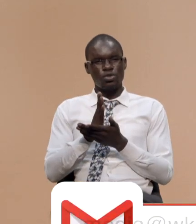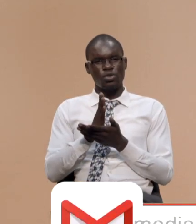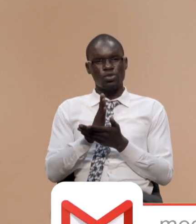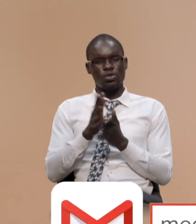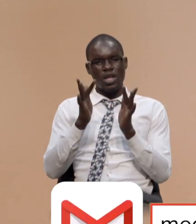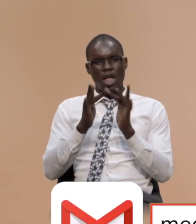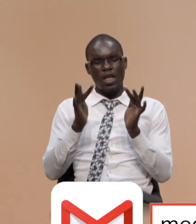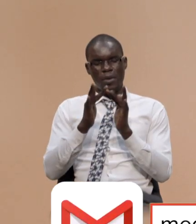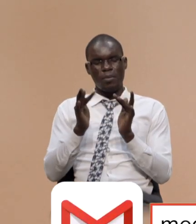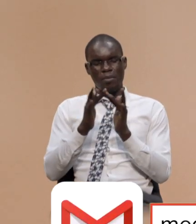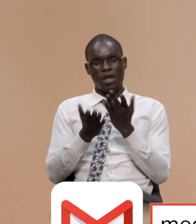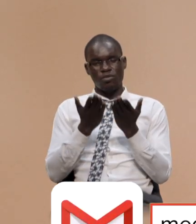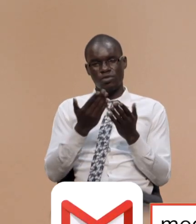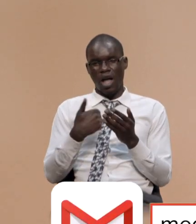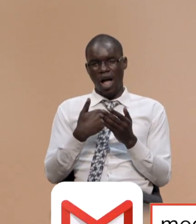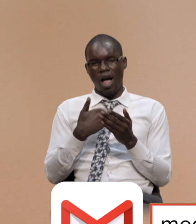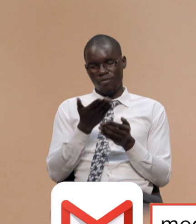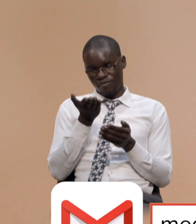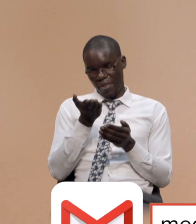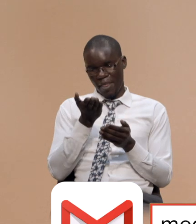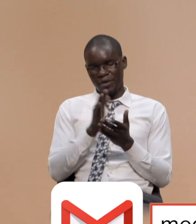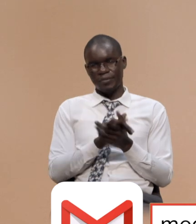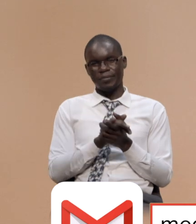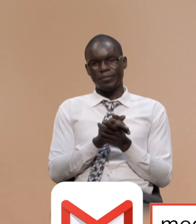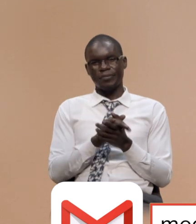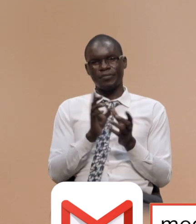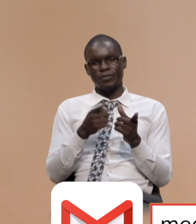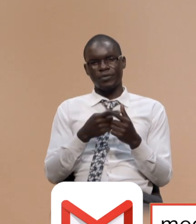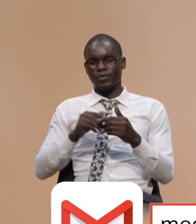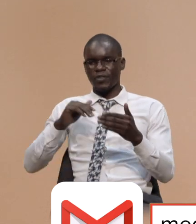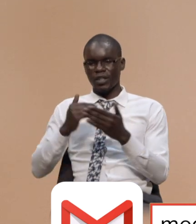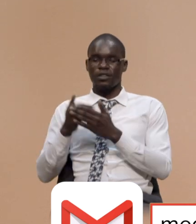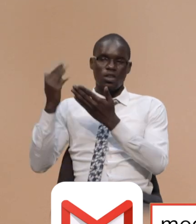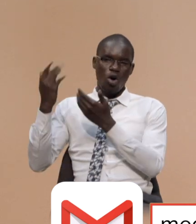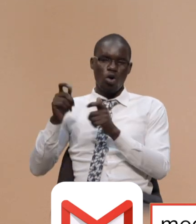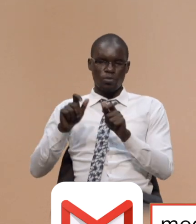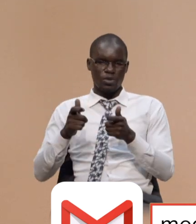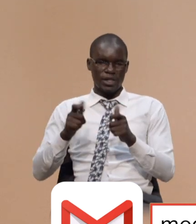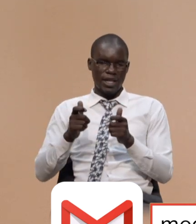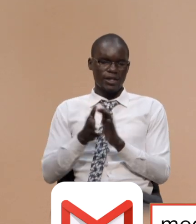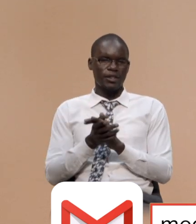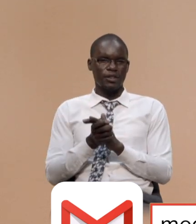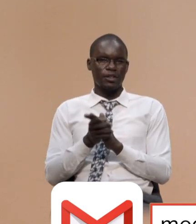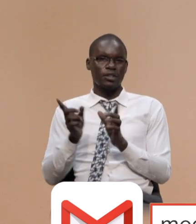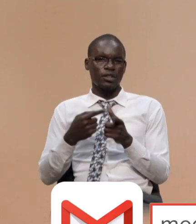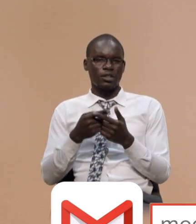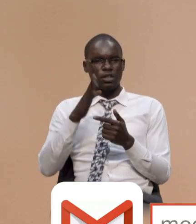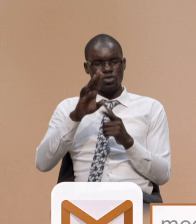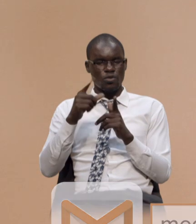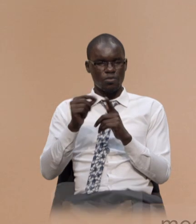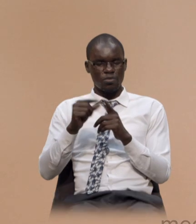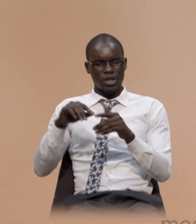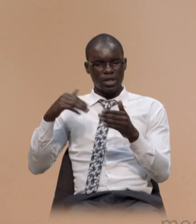umepewa pale katika runinga ili uweze kufikia Hope Channel Kenya, na ujumbe wako utawasilishwa